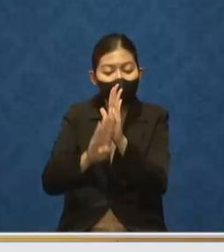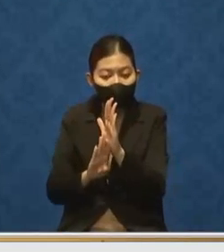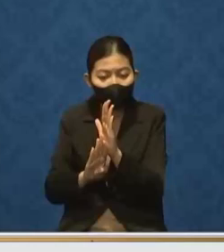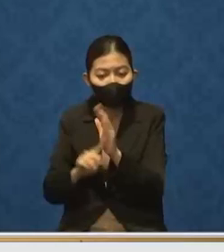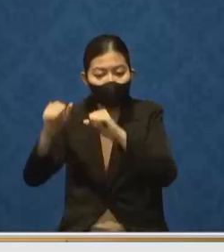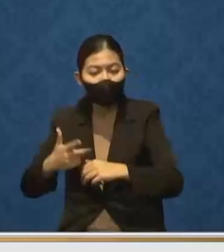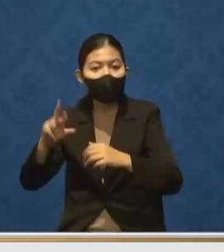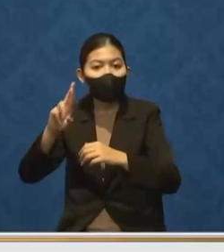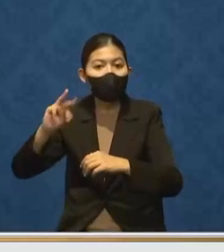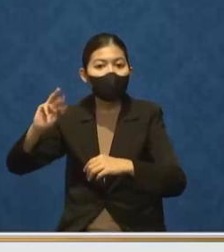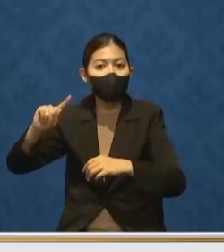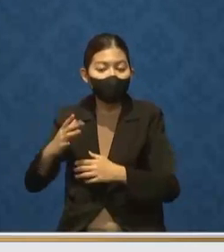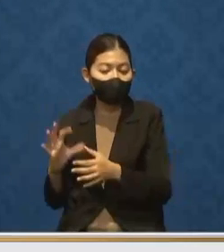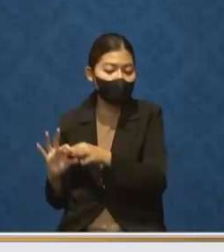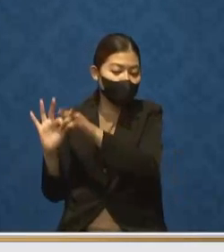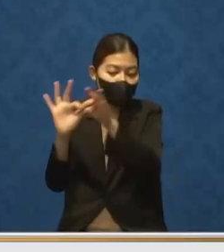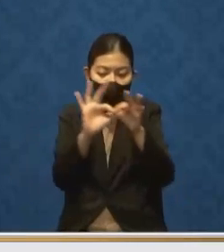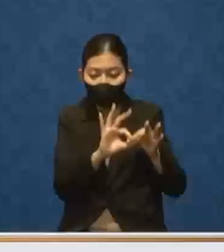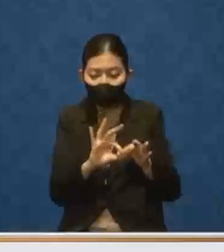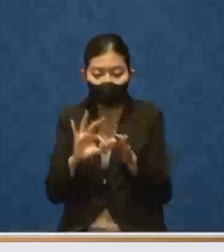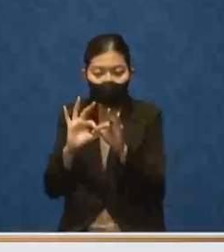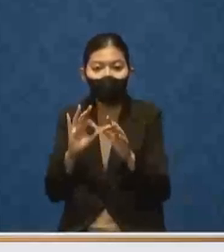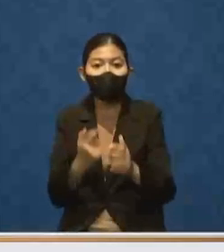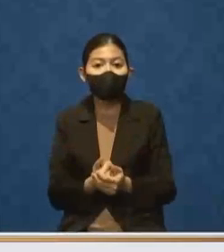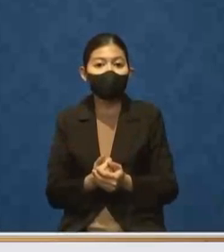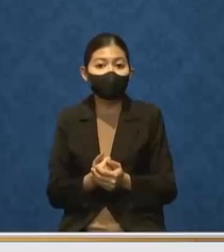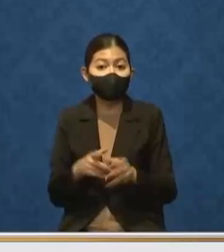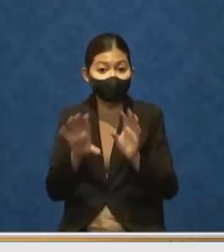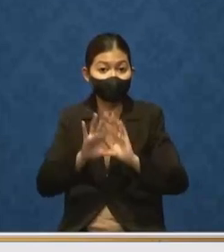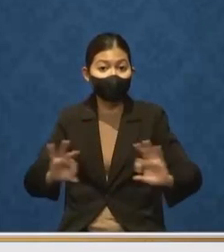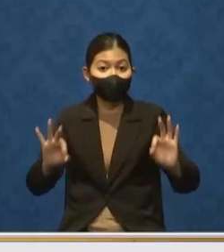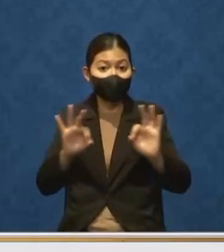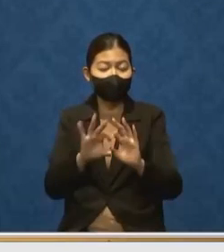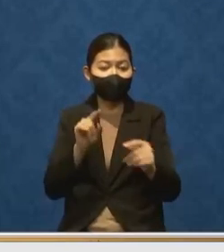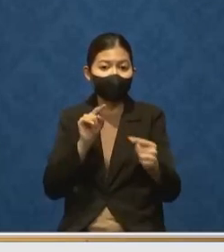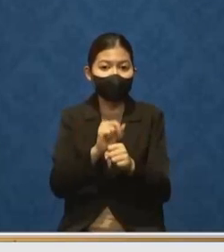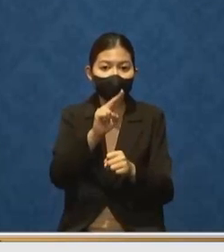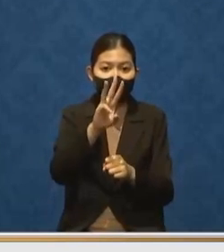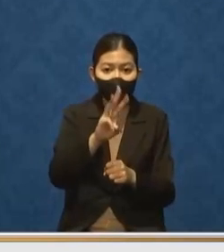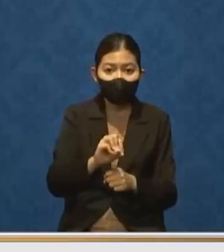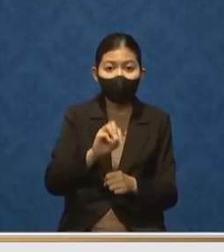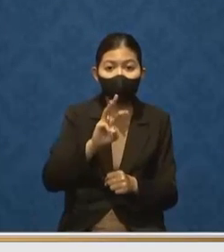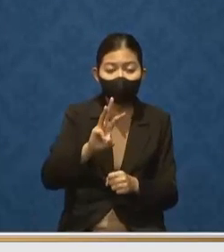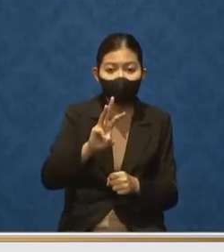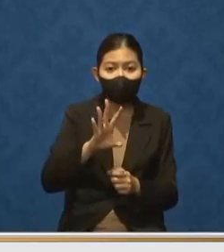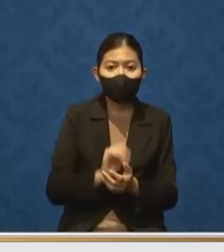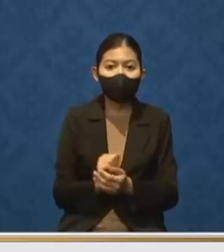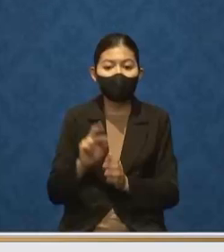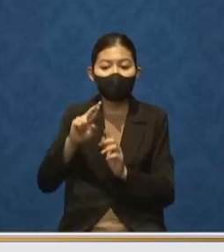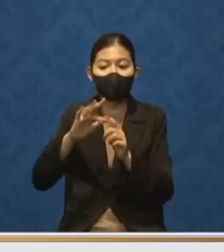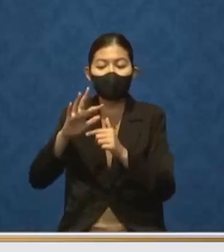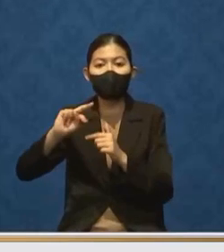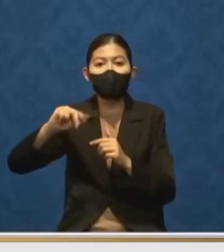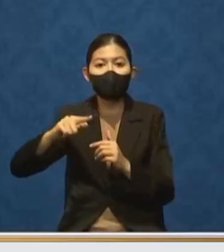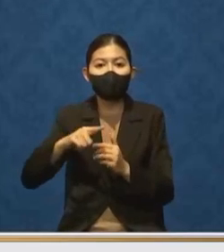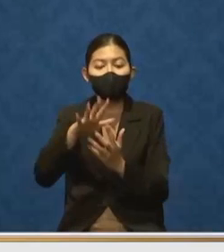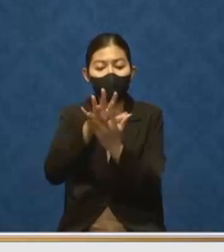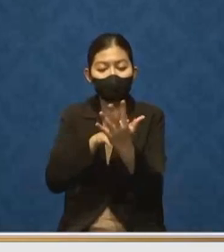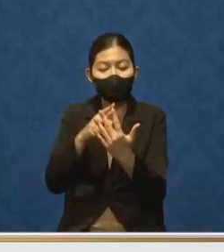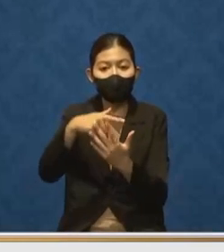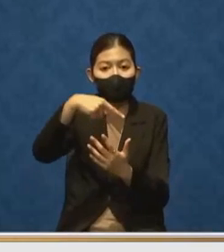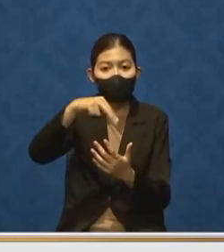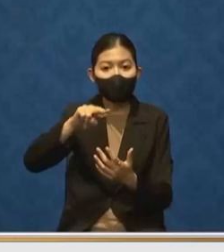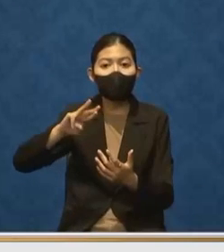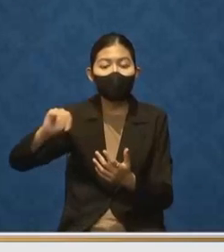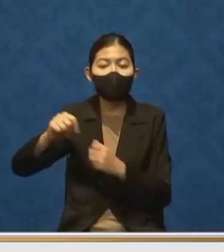รัฐมนตรีที่เกี่ยวข้องสาระสำคัญของงบประมาณรายจ่ายประจำปีงบประมาณ2566ร่างพระราชบัญญัติงบประมาณรายจ่ายประจำปีงบประม